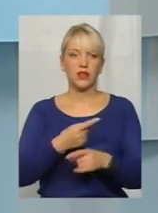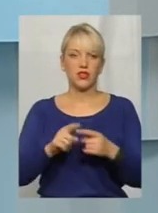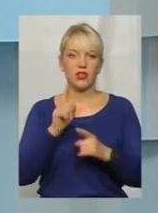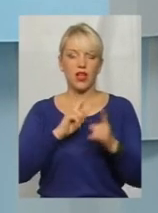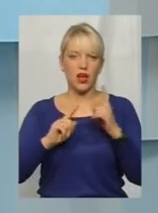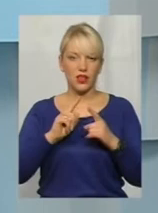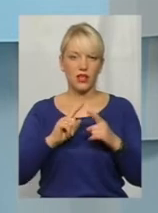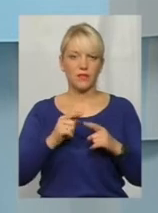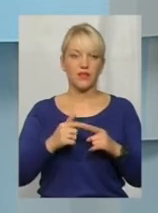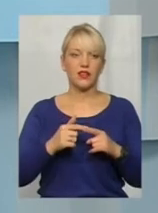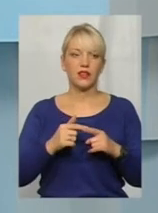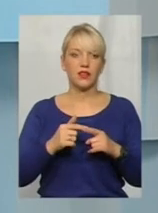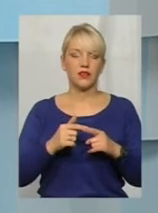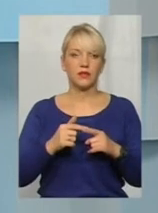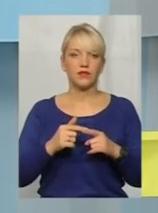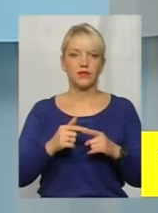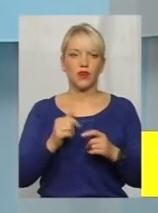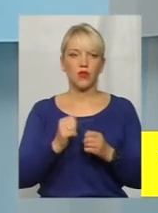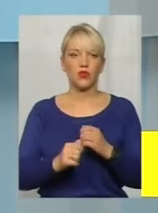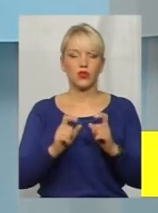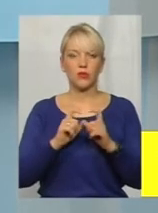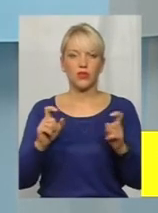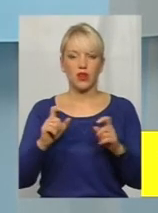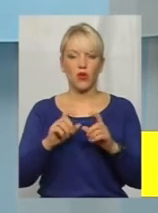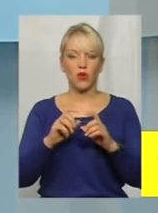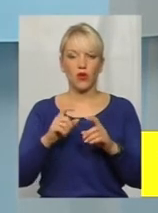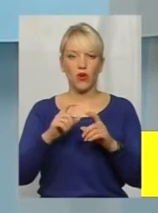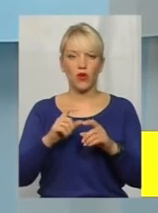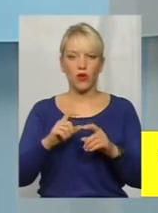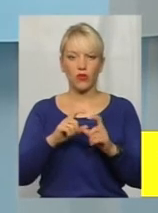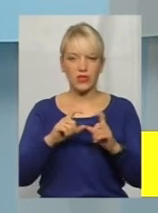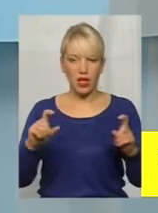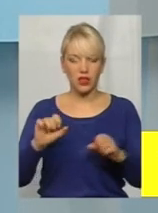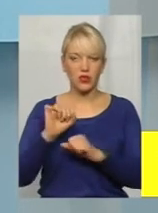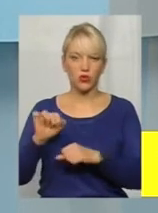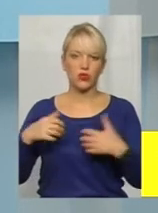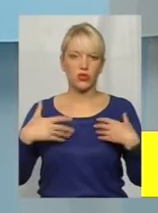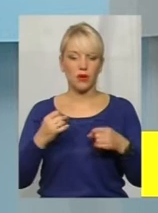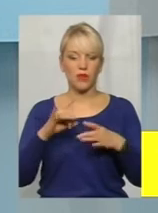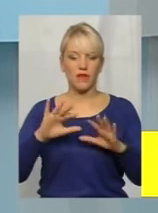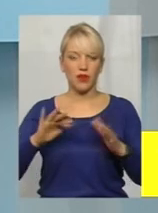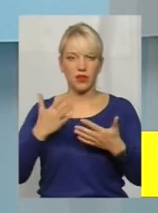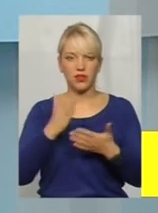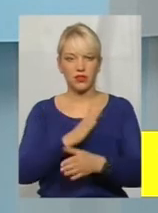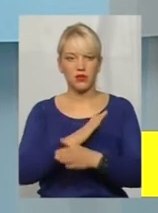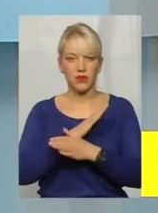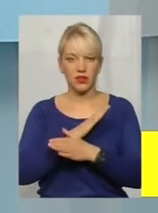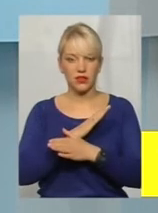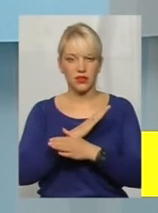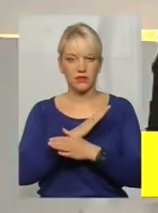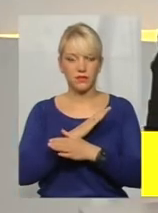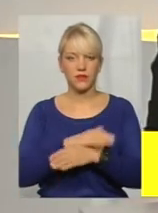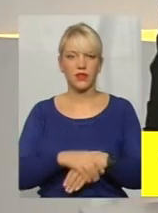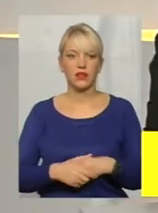засідає в кожному закладі охорони здоров'я при випадки смерті. Також пані Наталія, я